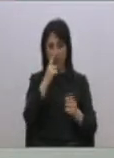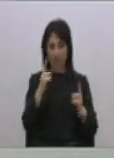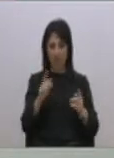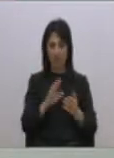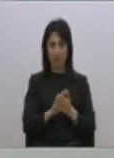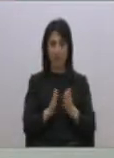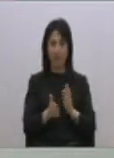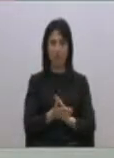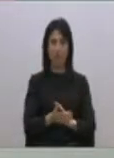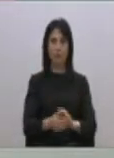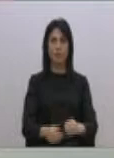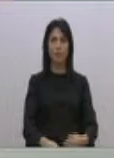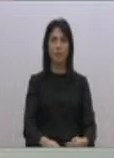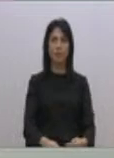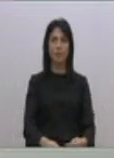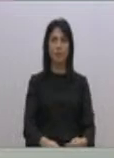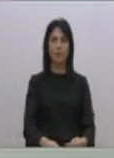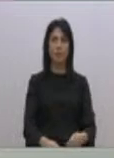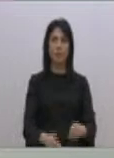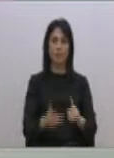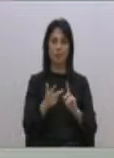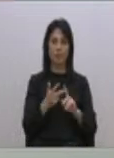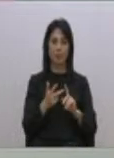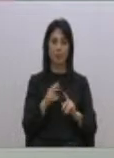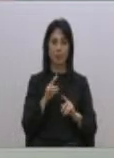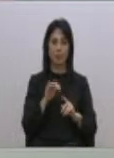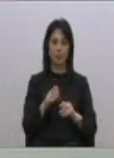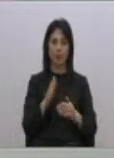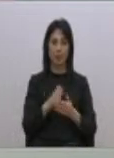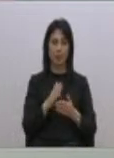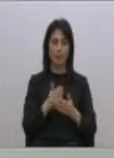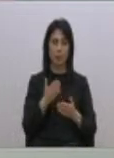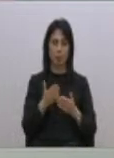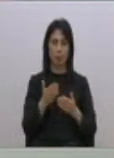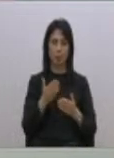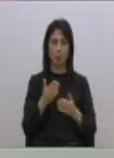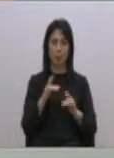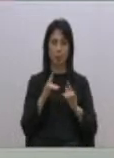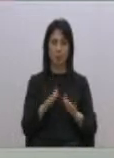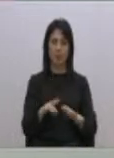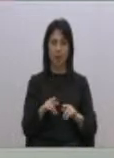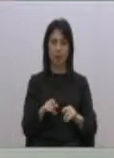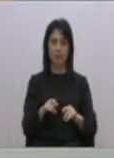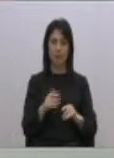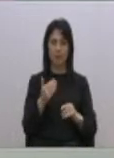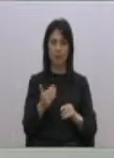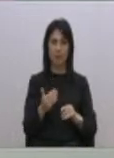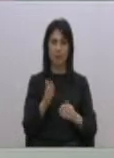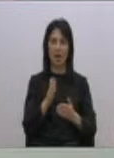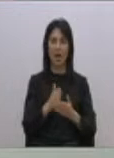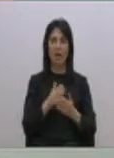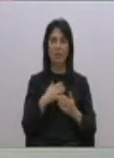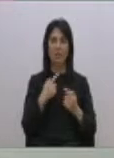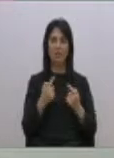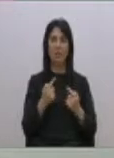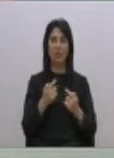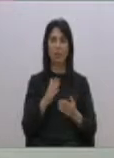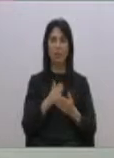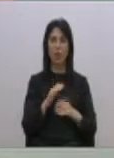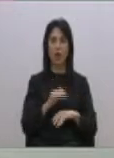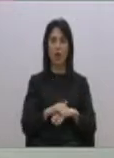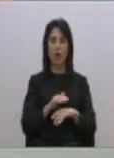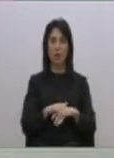vadashi. Mesame kve puncti, es gakhlavt, tu sakmistvisatvis arsebiti mnishvelobis mkone